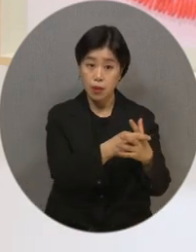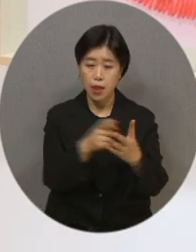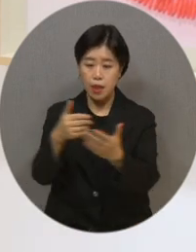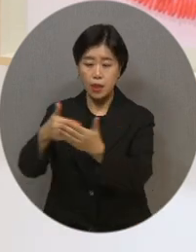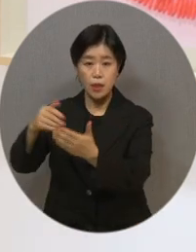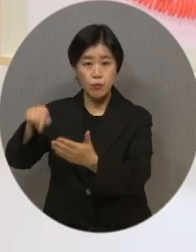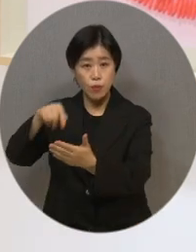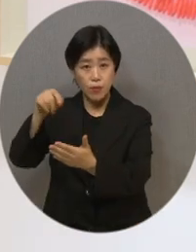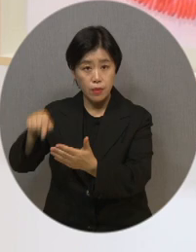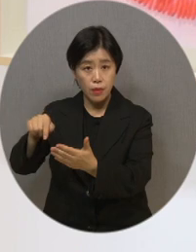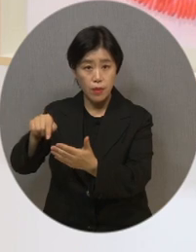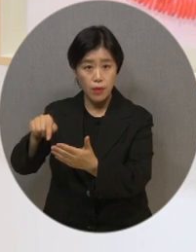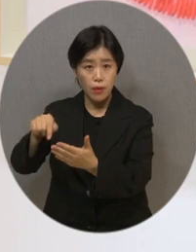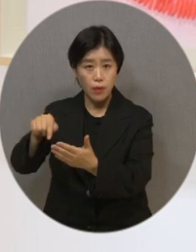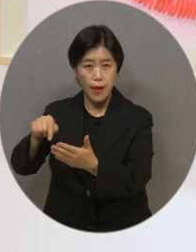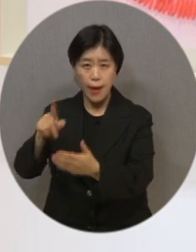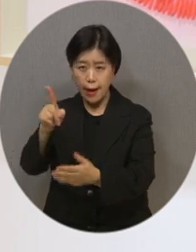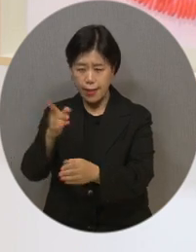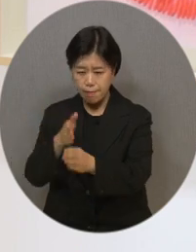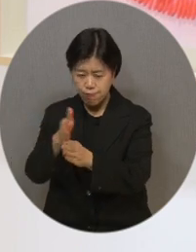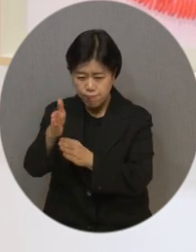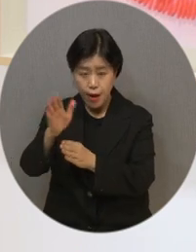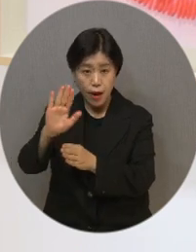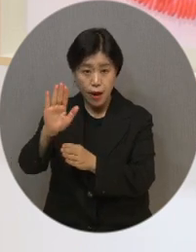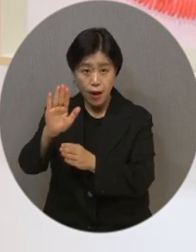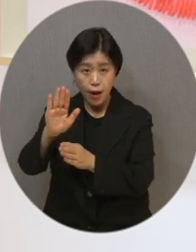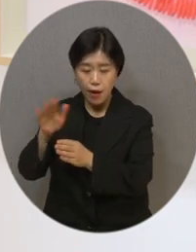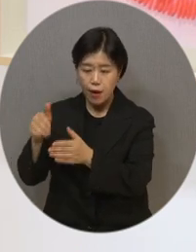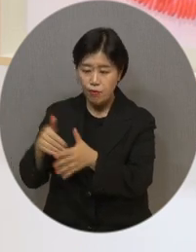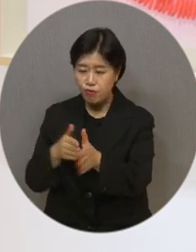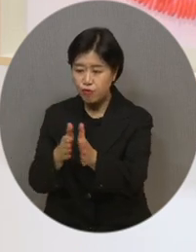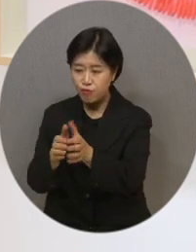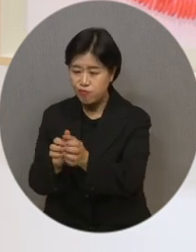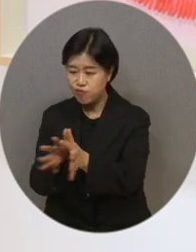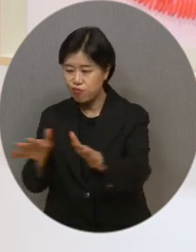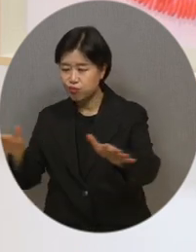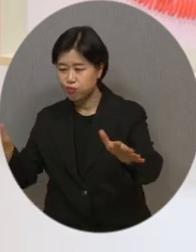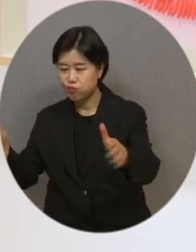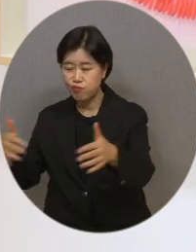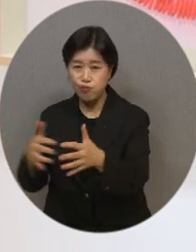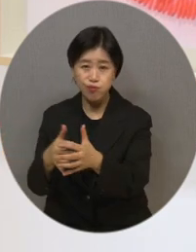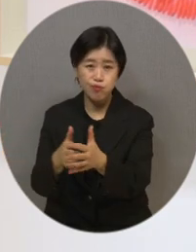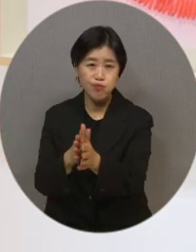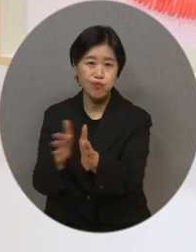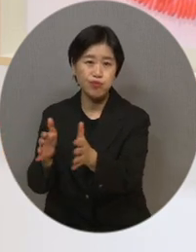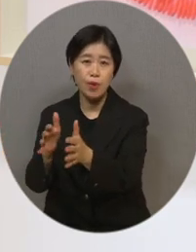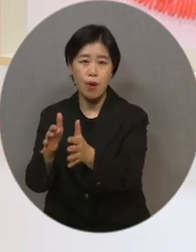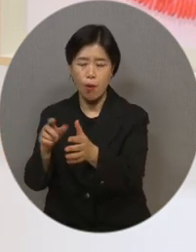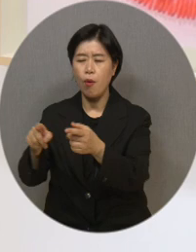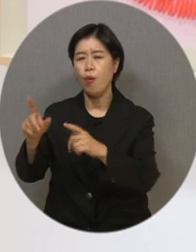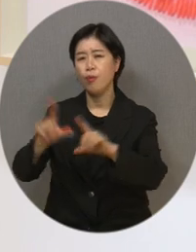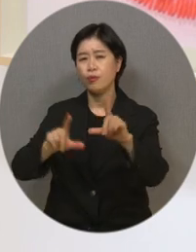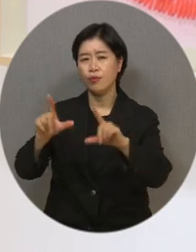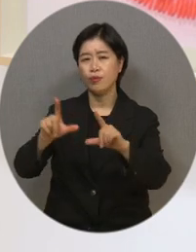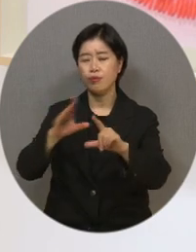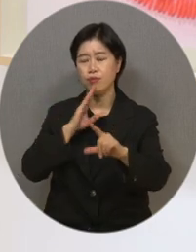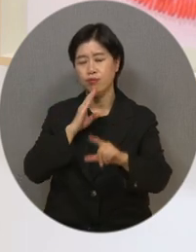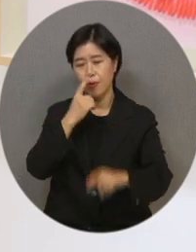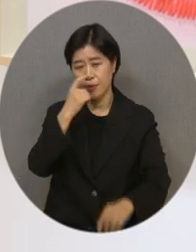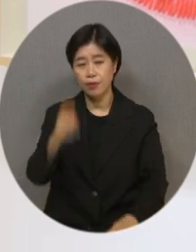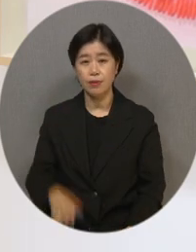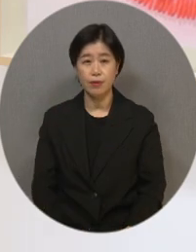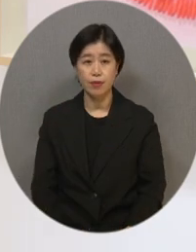속에서 하나의 길을 고집하지 않고 수많은 길을 이루었다 흩어지며 바닷속 풍경을 그려냅니다.